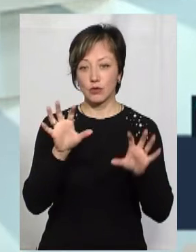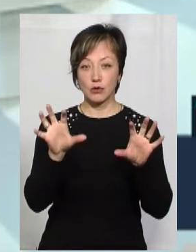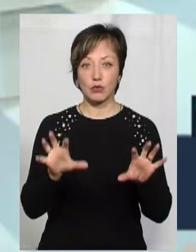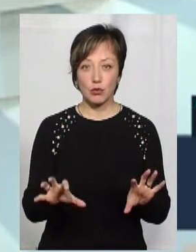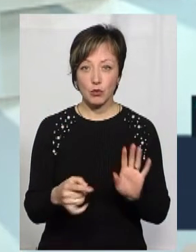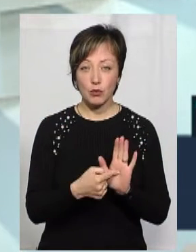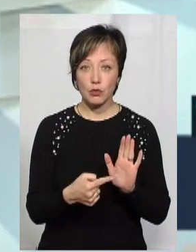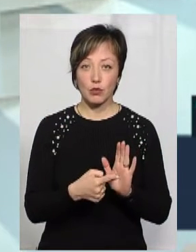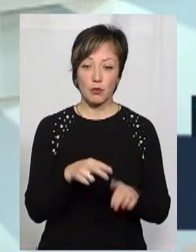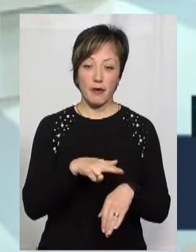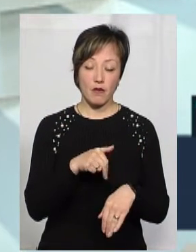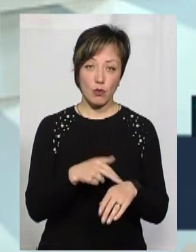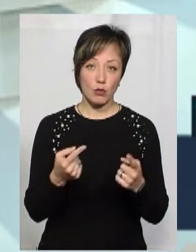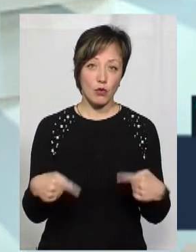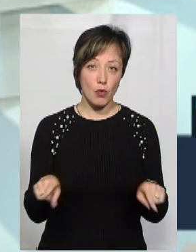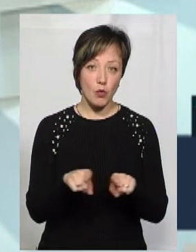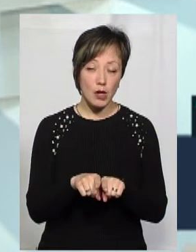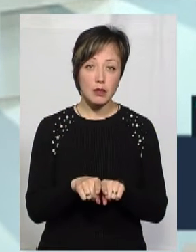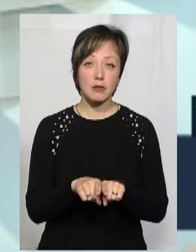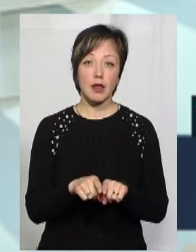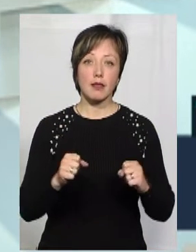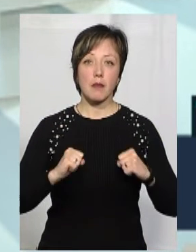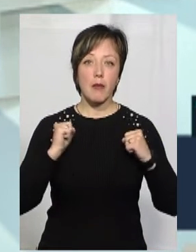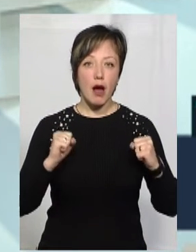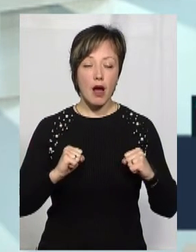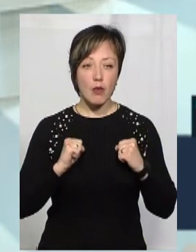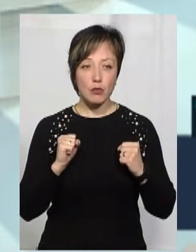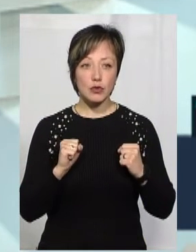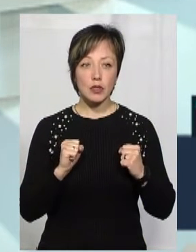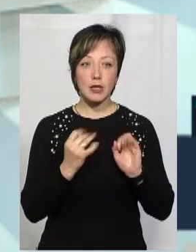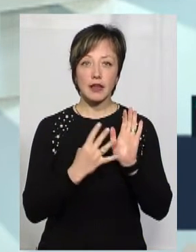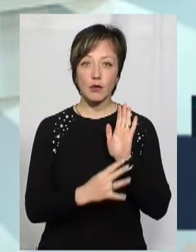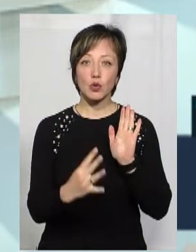дякуючи правоохоронним органам, все-таки намагаємося на